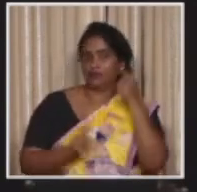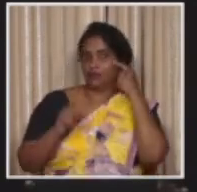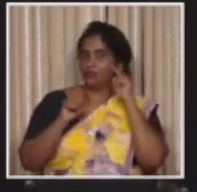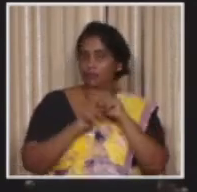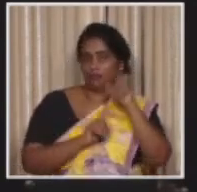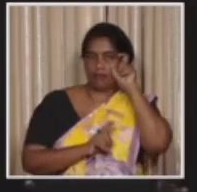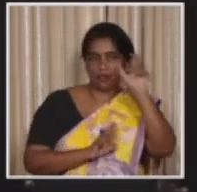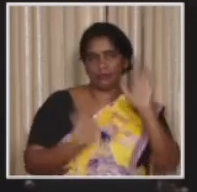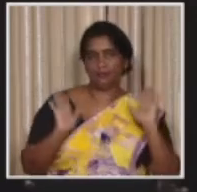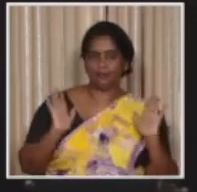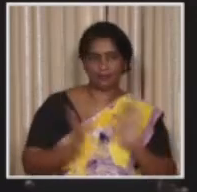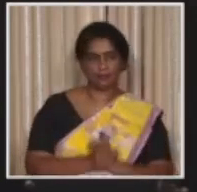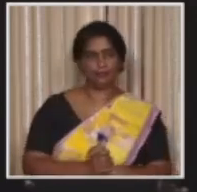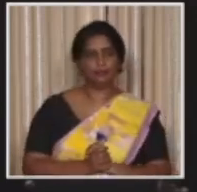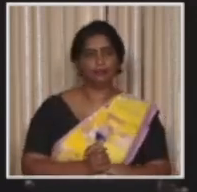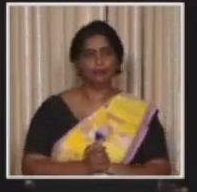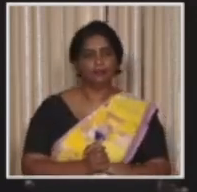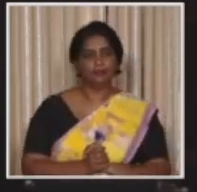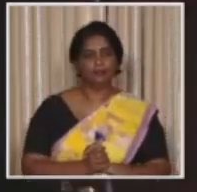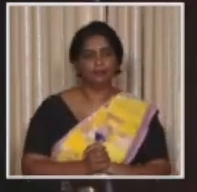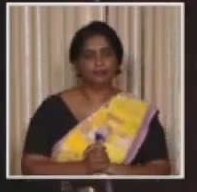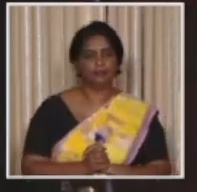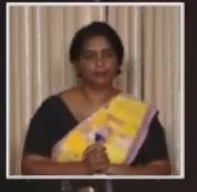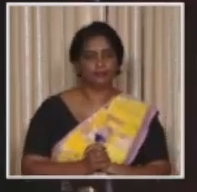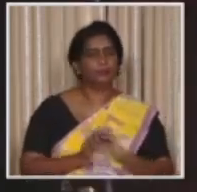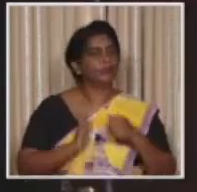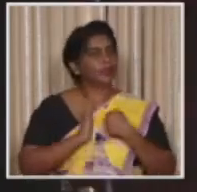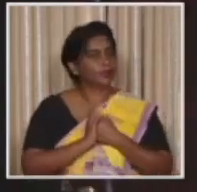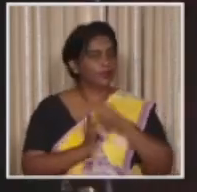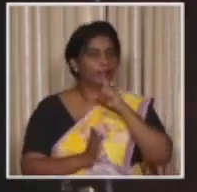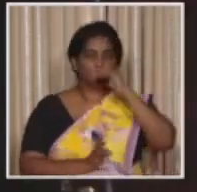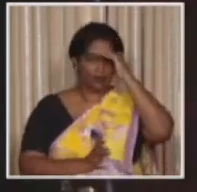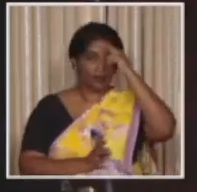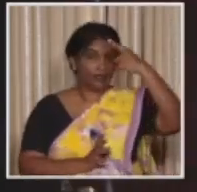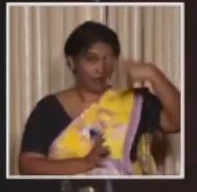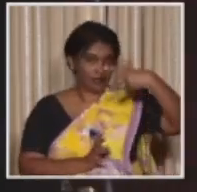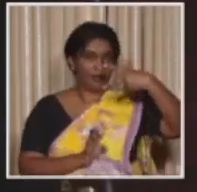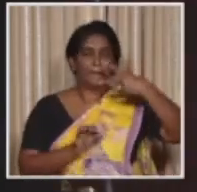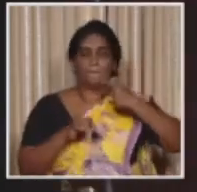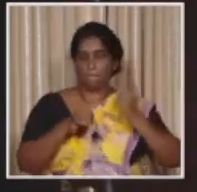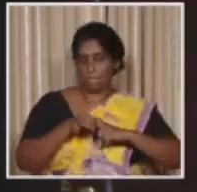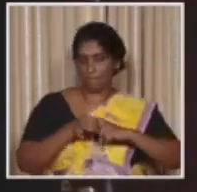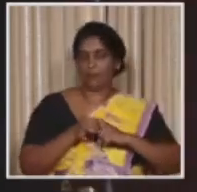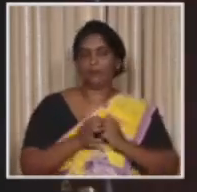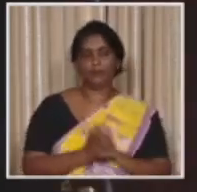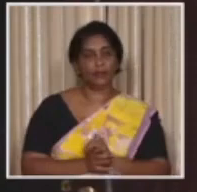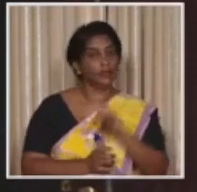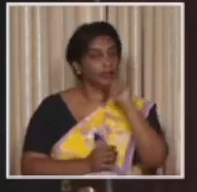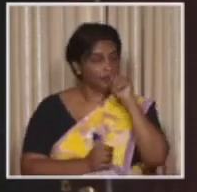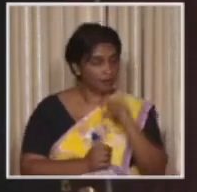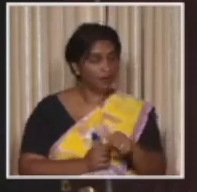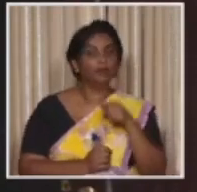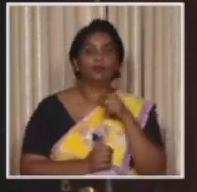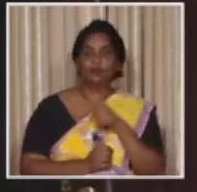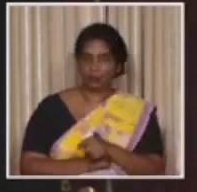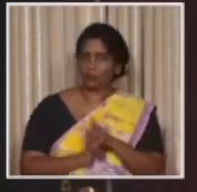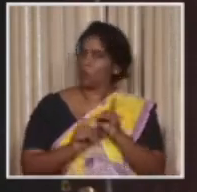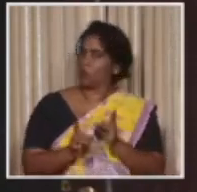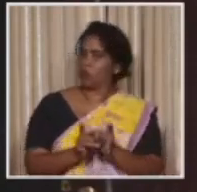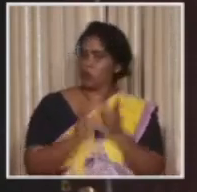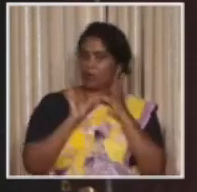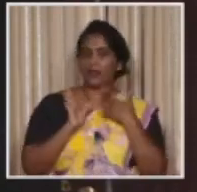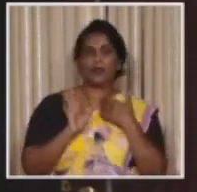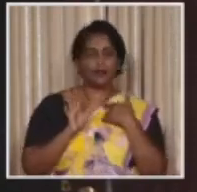අපි සලකා බලන්න. ඔව් ගරු කතානායකතුමනි මගේ දෙවෙනි අතුරු ප්‍රශ්නය ඇත්තටම මේකත් මේ හා